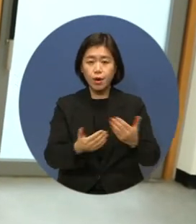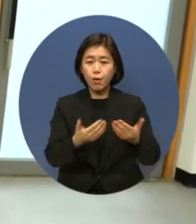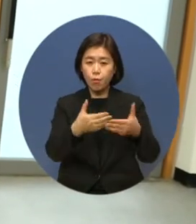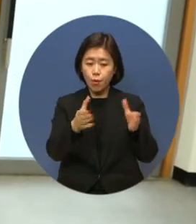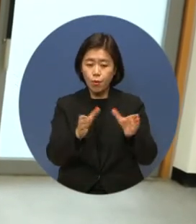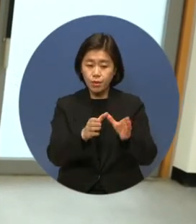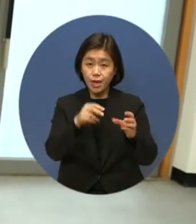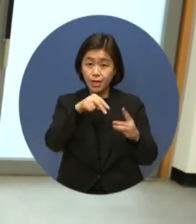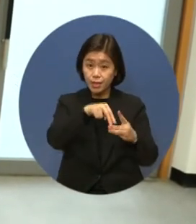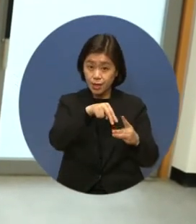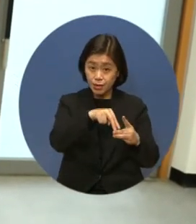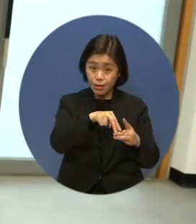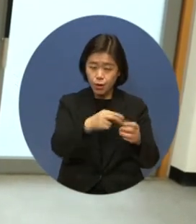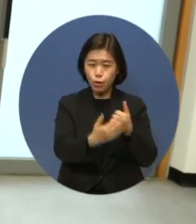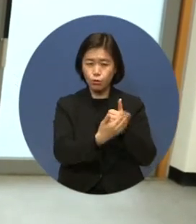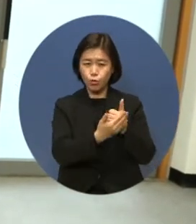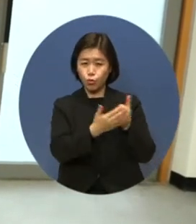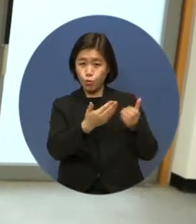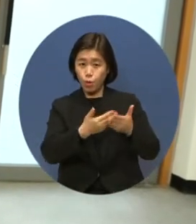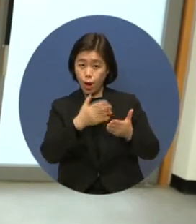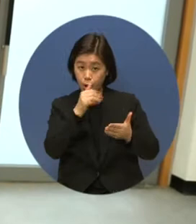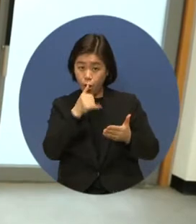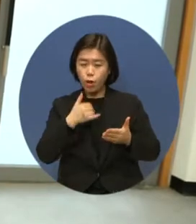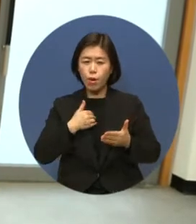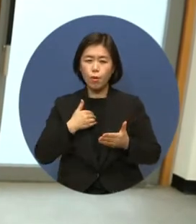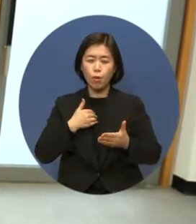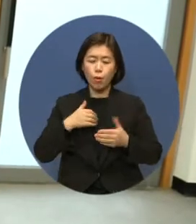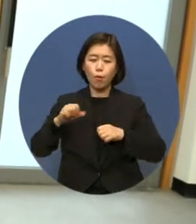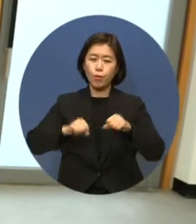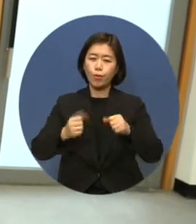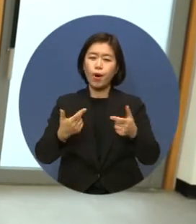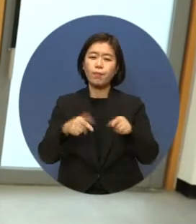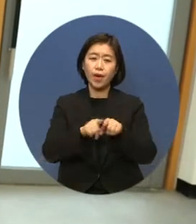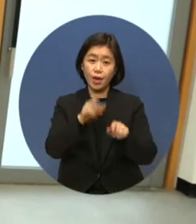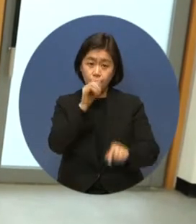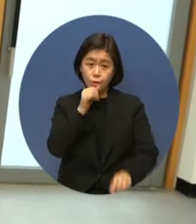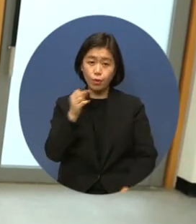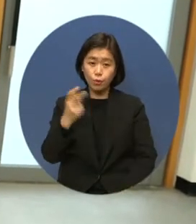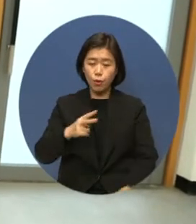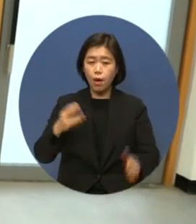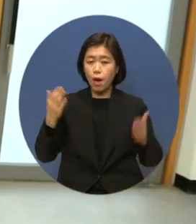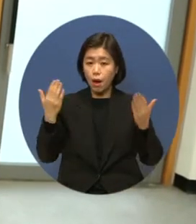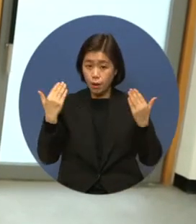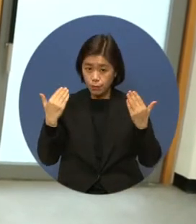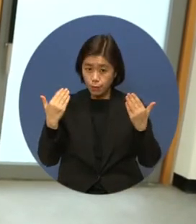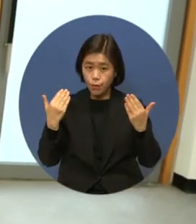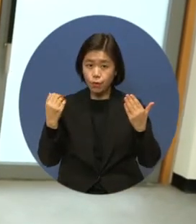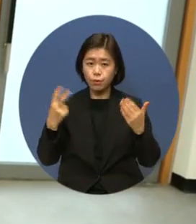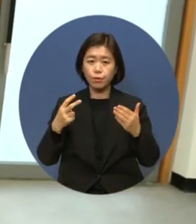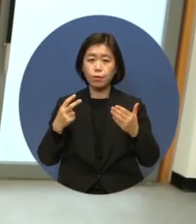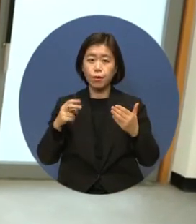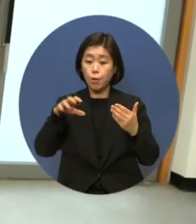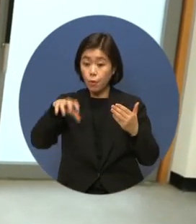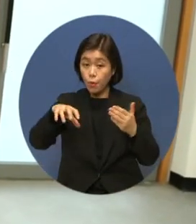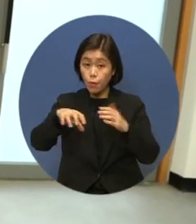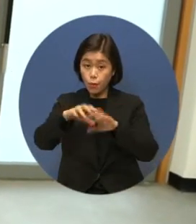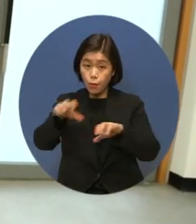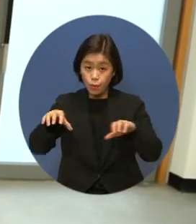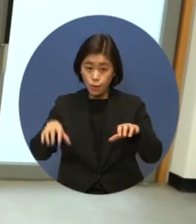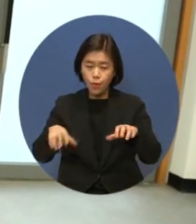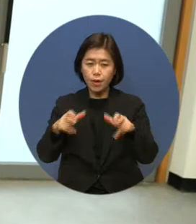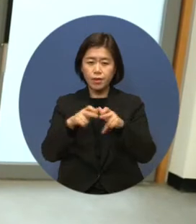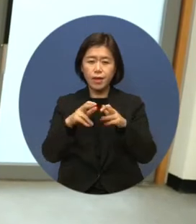이렇게 저도 활동을 하고 있고요. 그리고 이제 일반 학교 이런 쪽에서도 이런 장애인 인식 개선